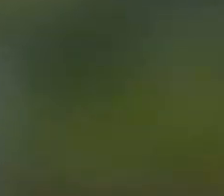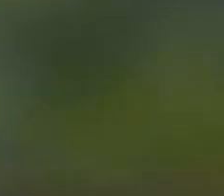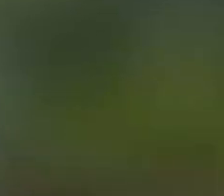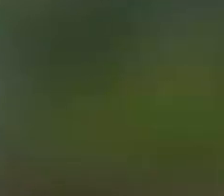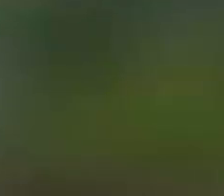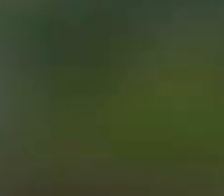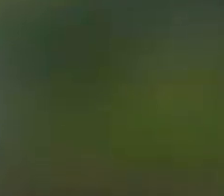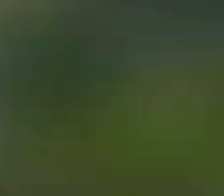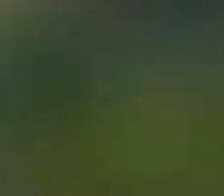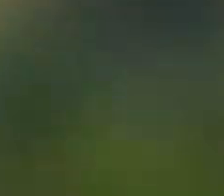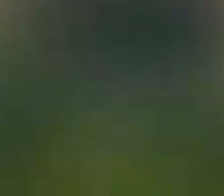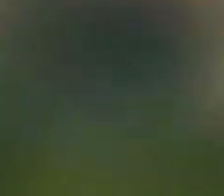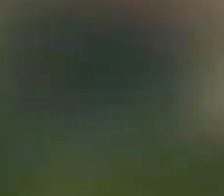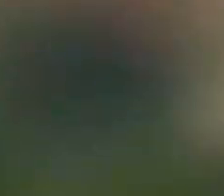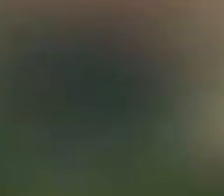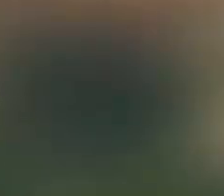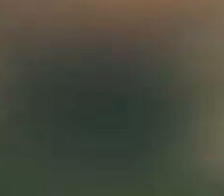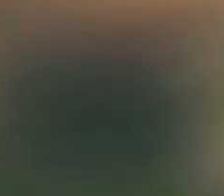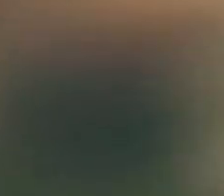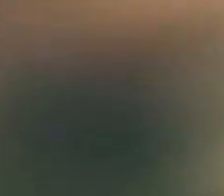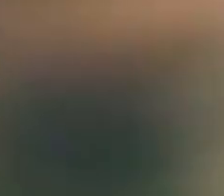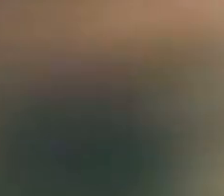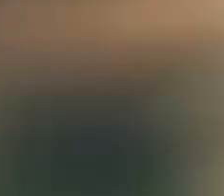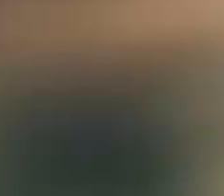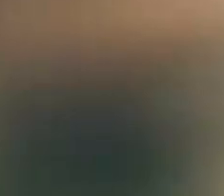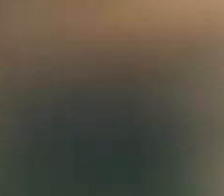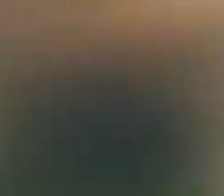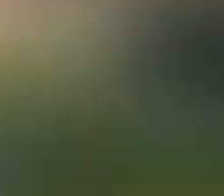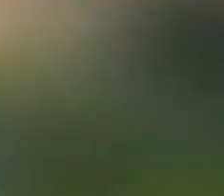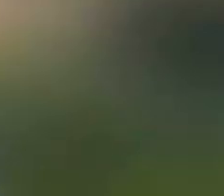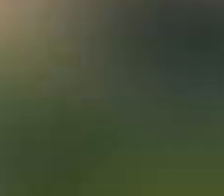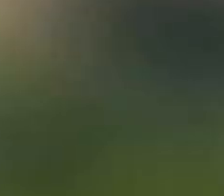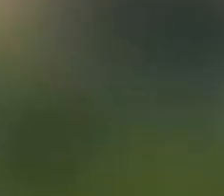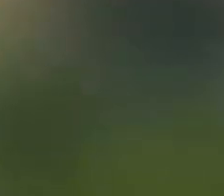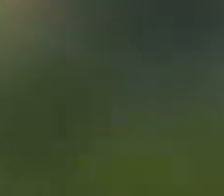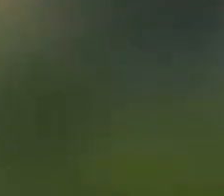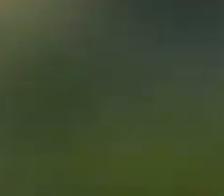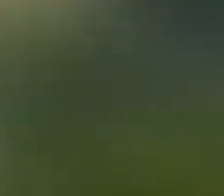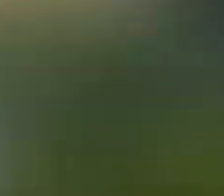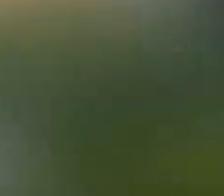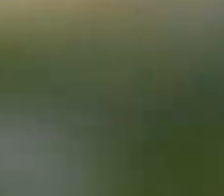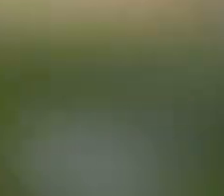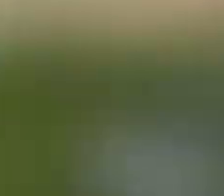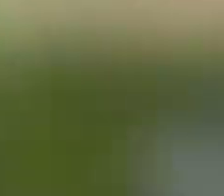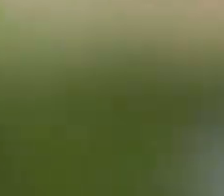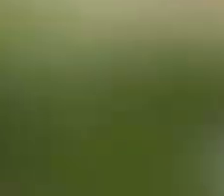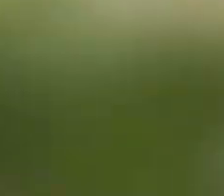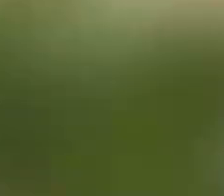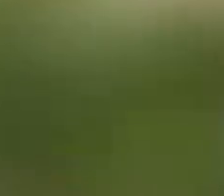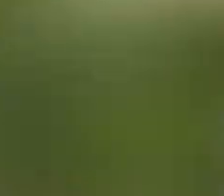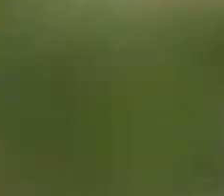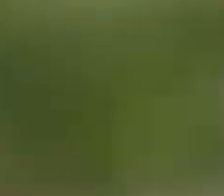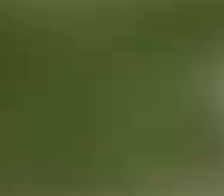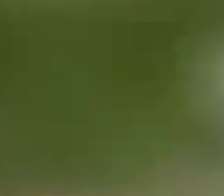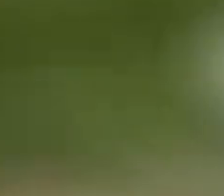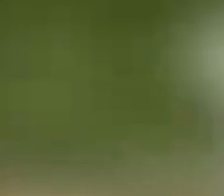Rumah Sakit Fatma Medika Gresik meninggal dunia usai menjalani perawatan di rumah sakit tempatnya bertugas. Di saat yang